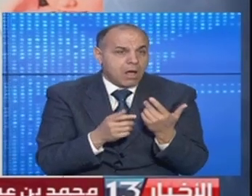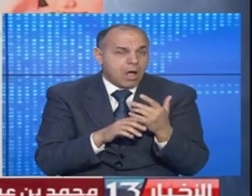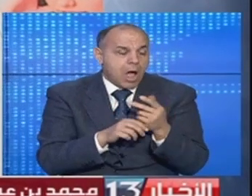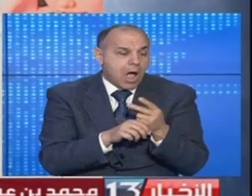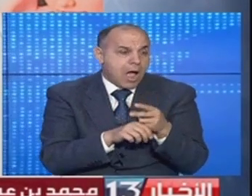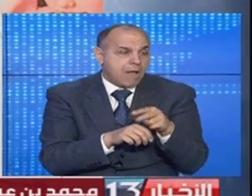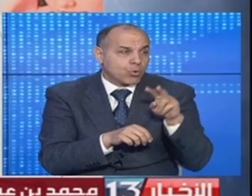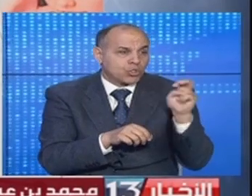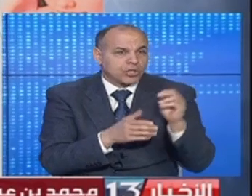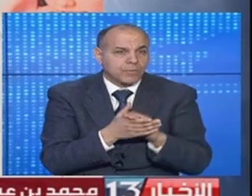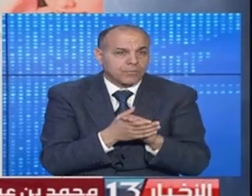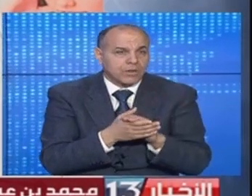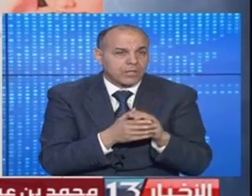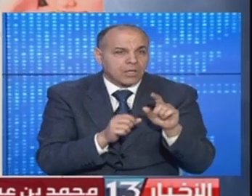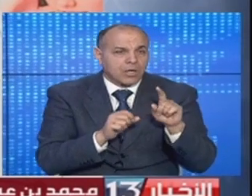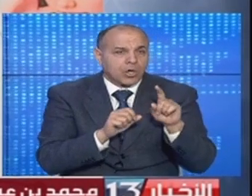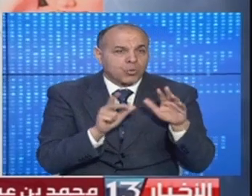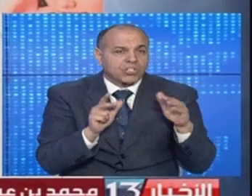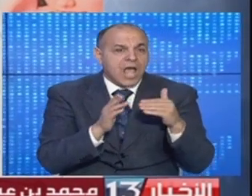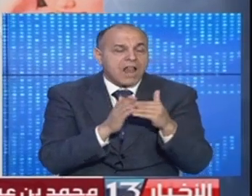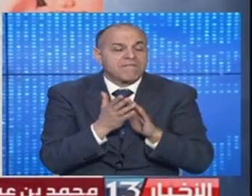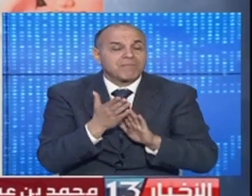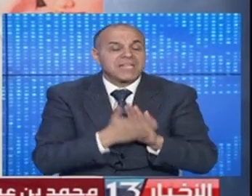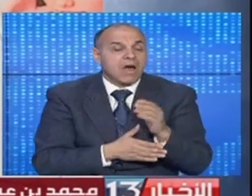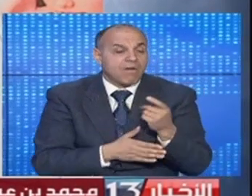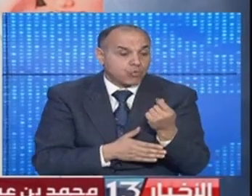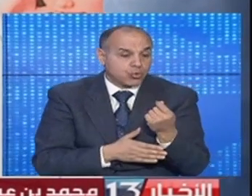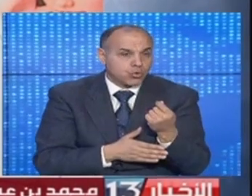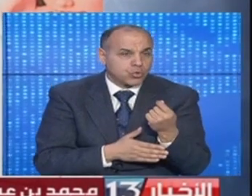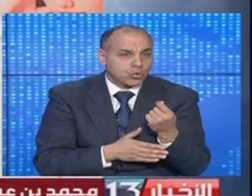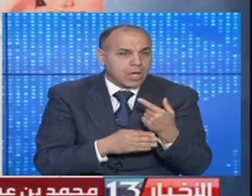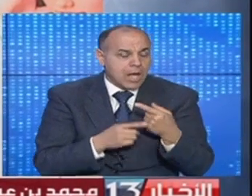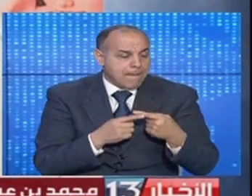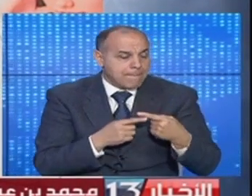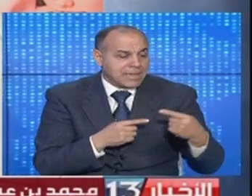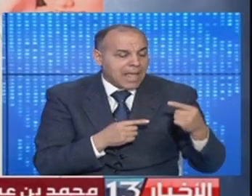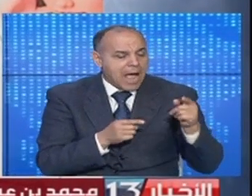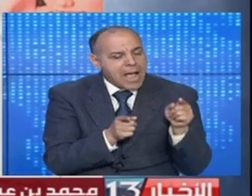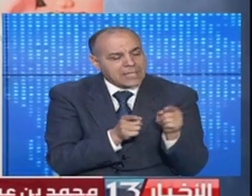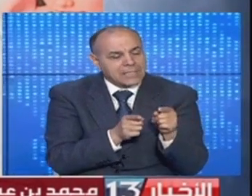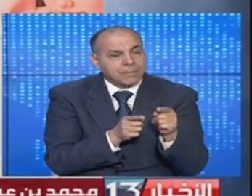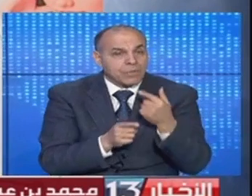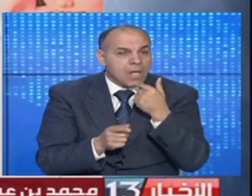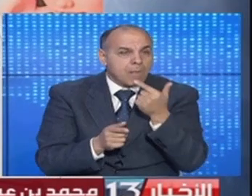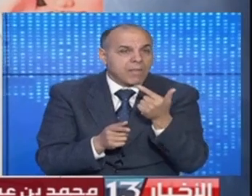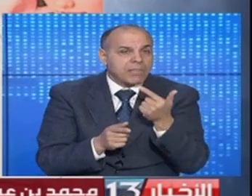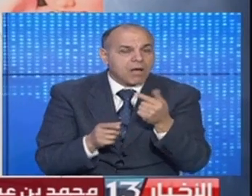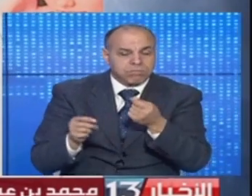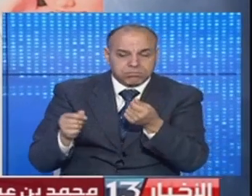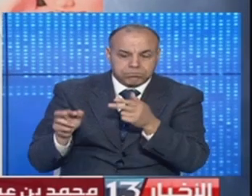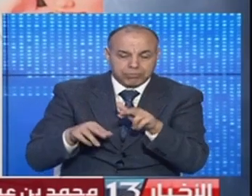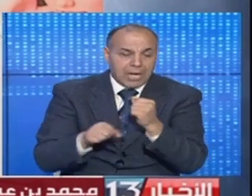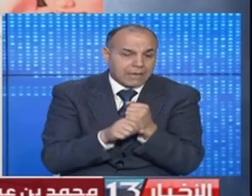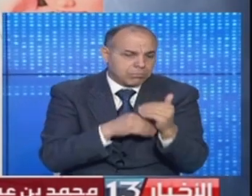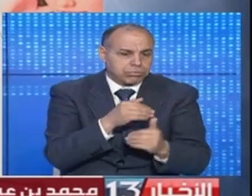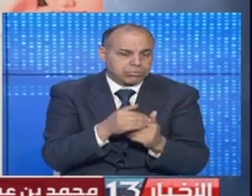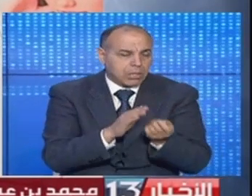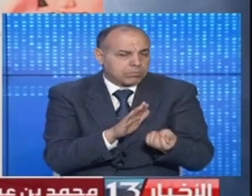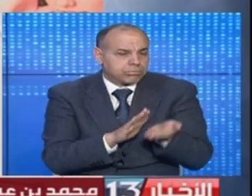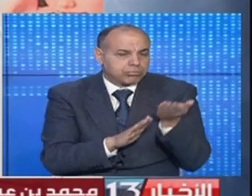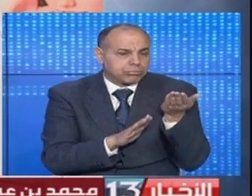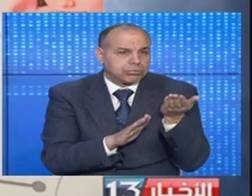الفين وعشرين الف مليون دينار على المدى ال القصير تمثله في ارجاء عمليه الانتاج والترفيع